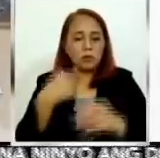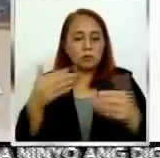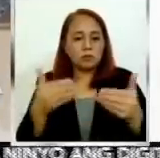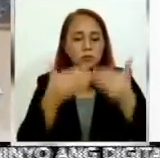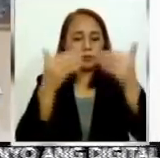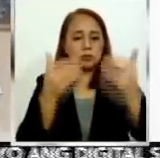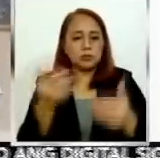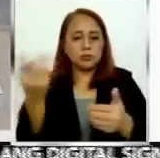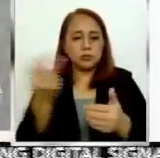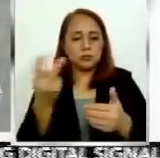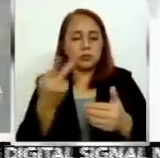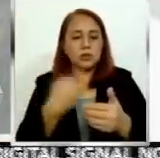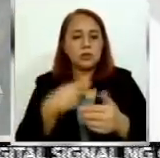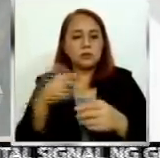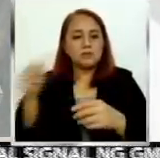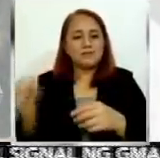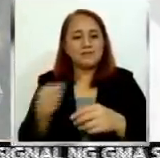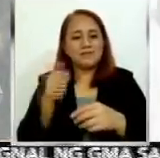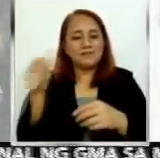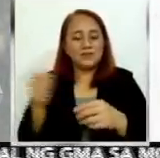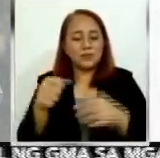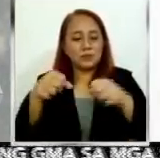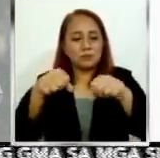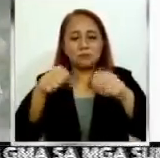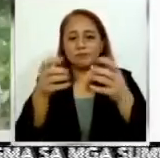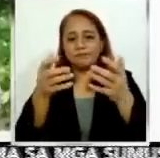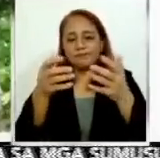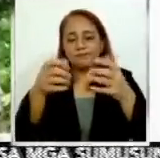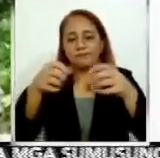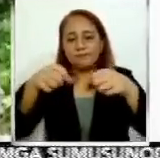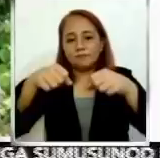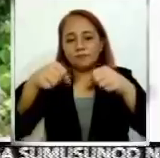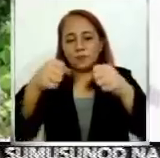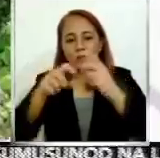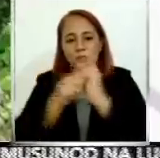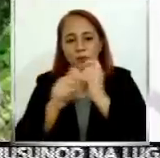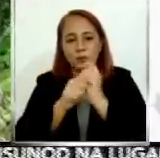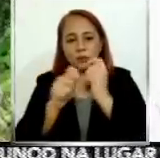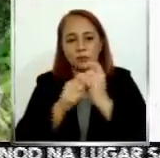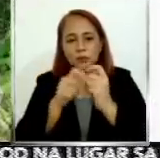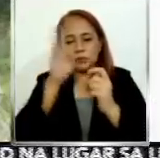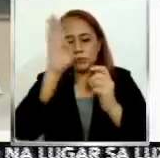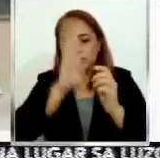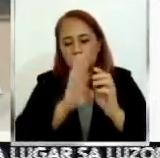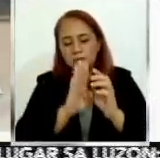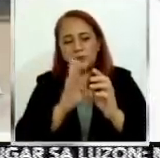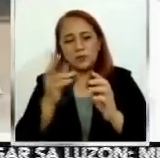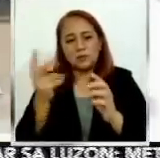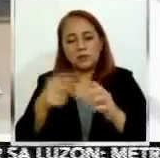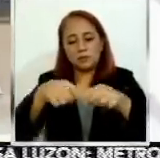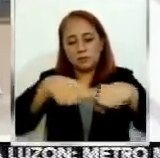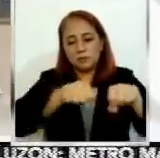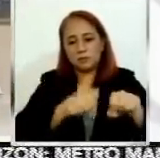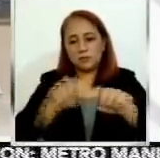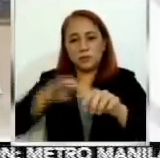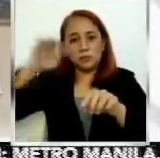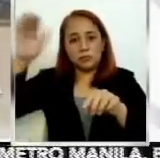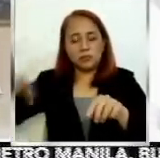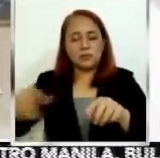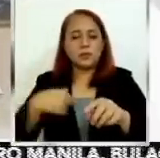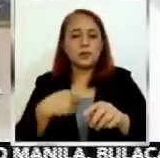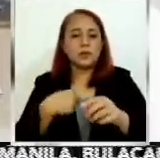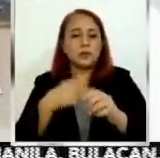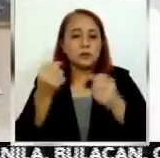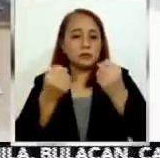kasalubong na mixer truck. Sa tindi ng impact, halos humiwalay na ang sidecar sa motorsiklo. Kusa namang sumuko ang driver ng